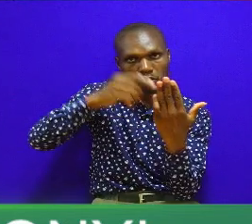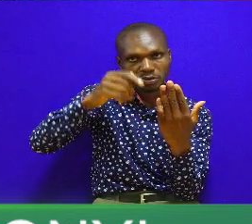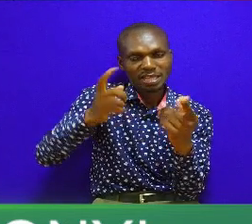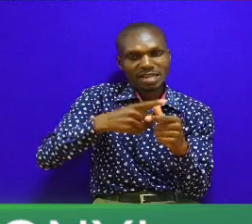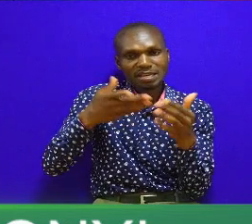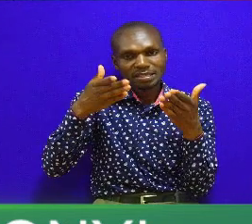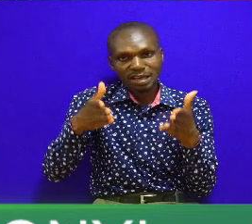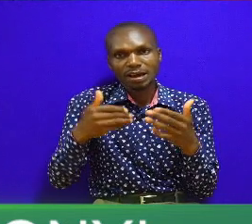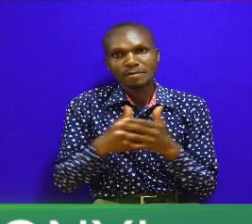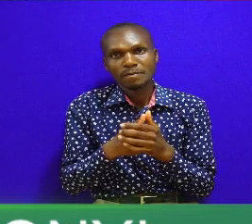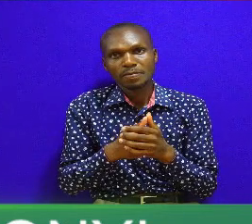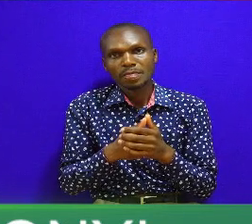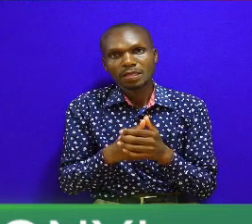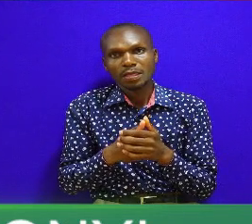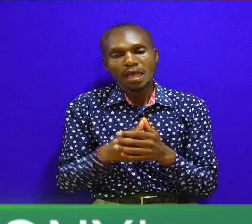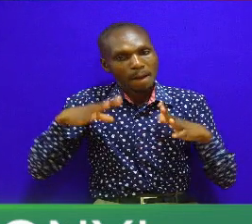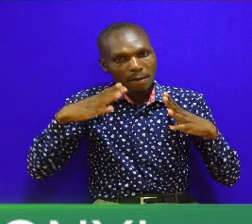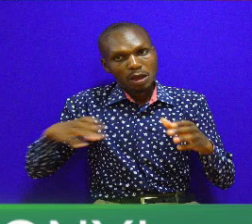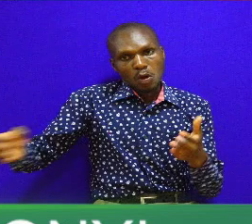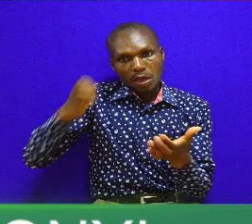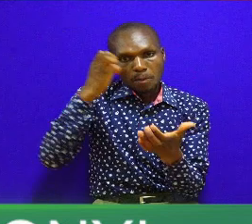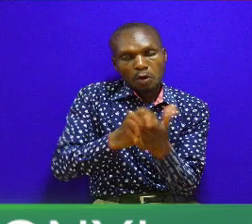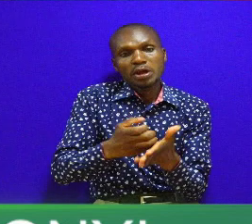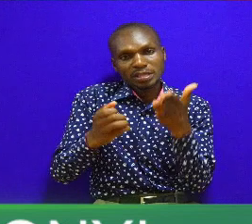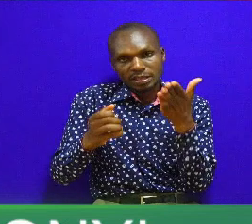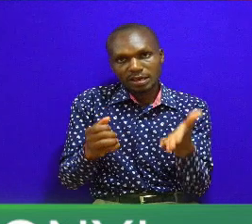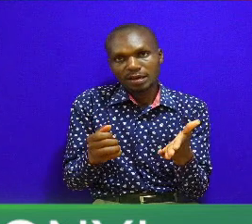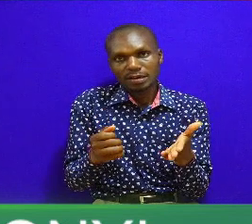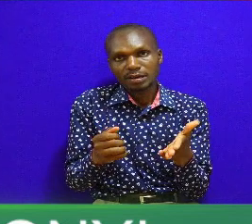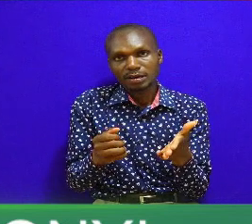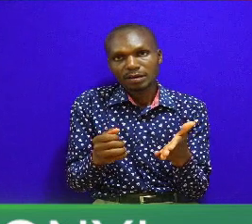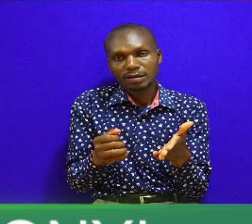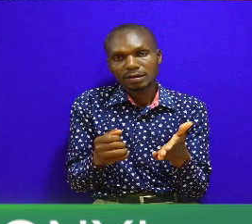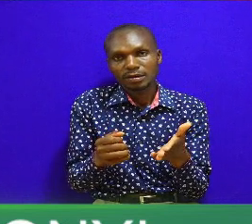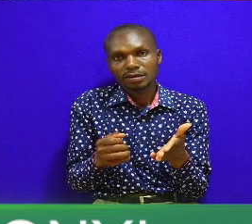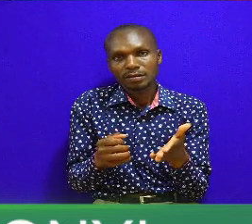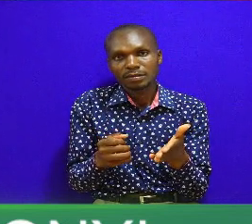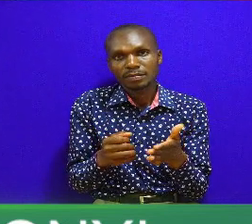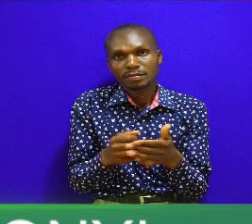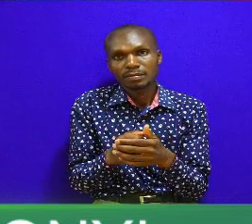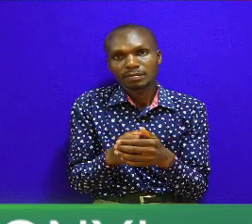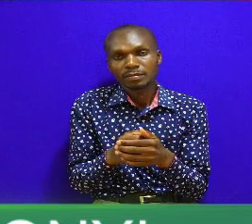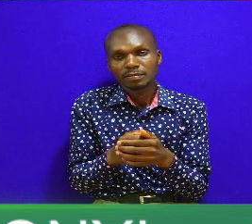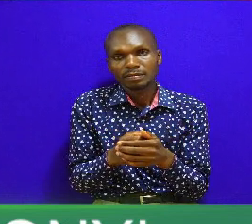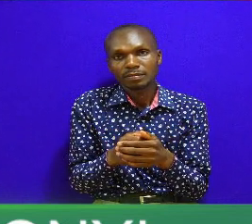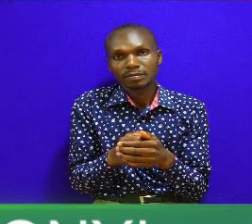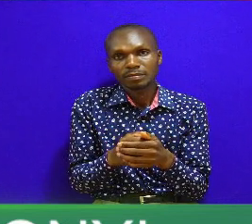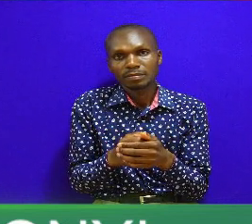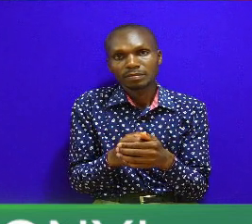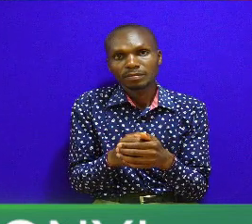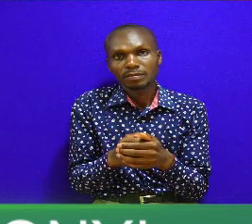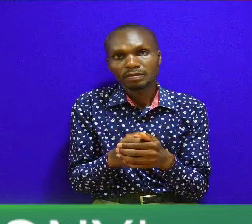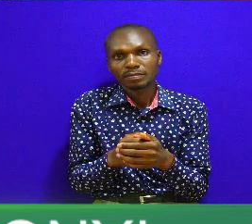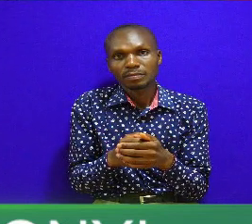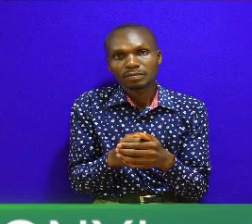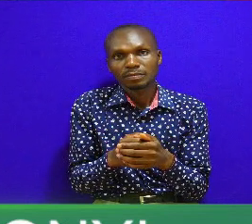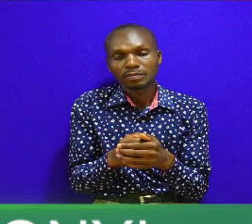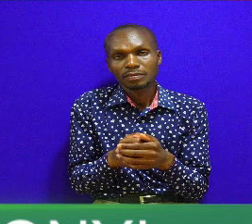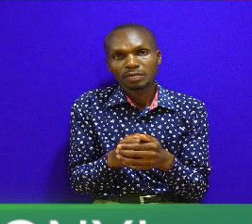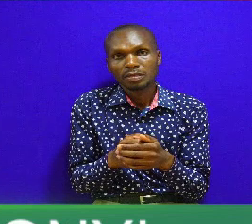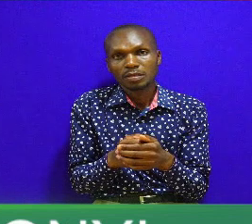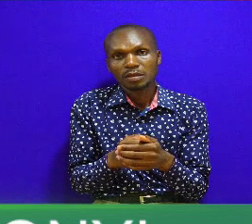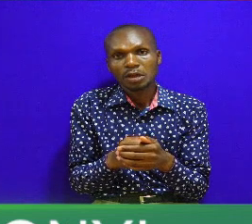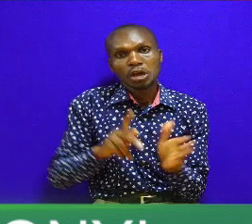kwamba kazi zinapatikana hapa asua hapa kuona ya kwamba hii mradi